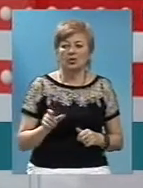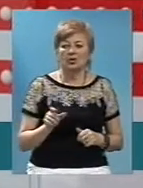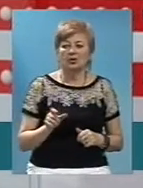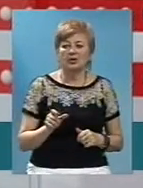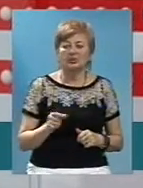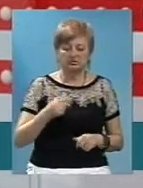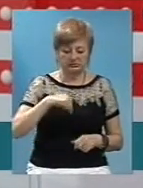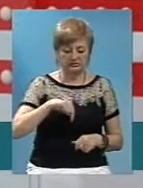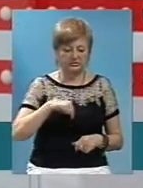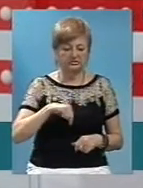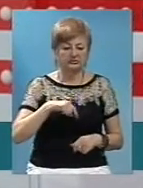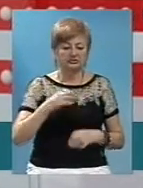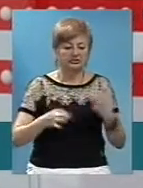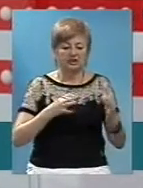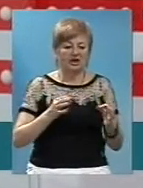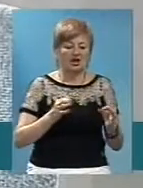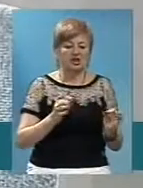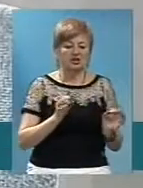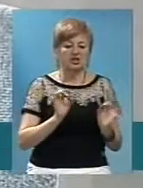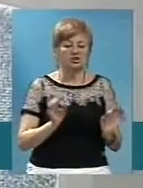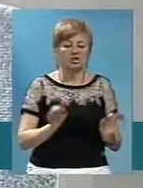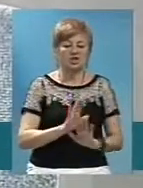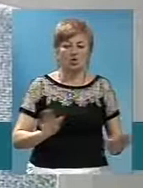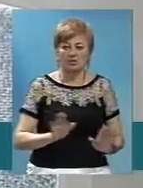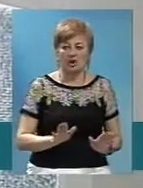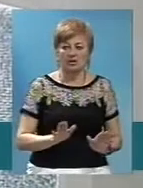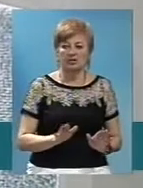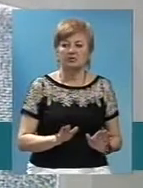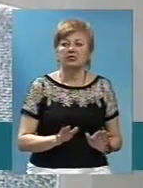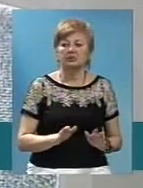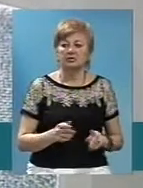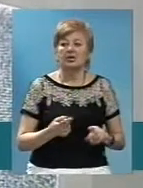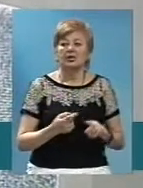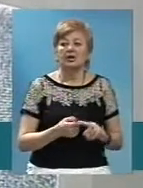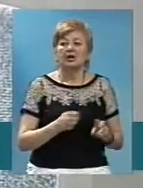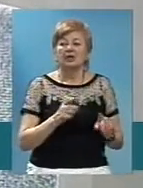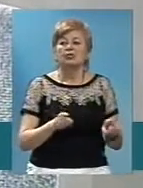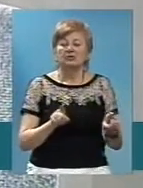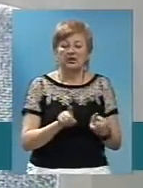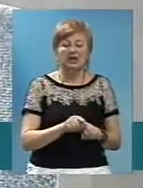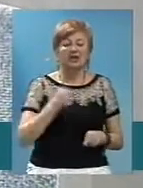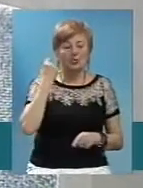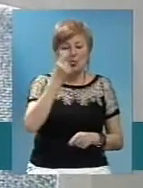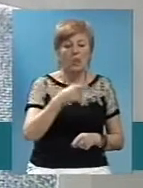неврівноваженою психікою. Злочинці, маргінез. Так, якісь маргінали, які ось таким чином